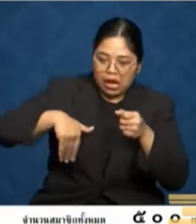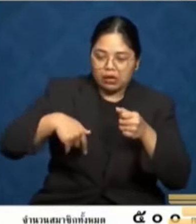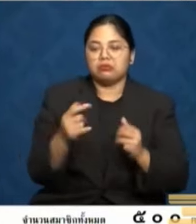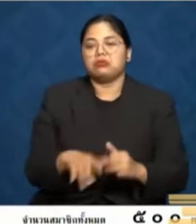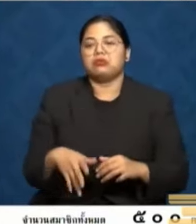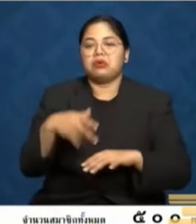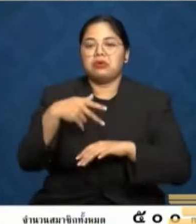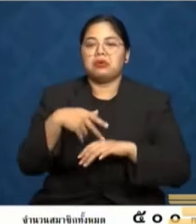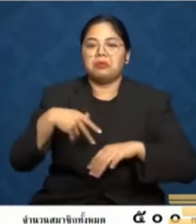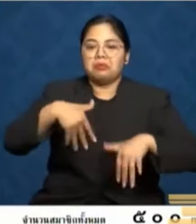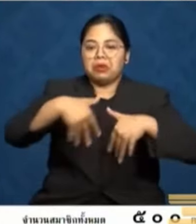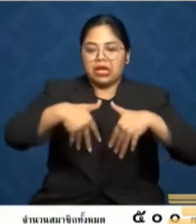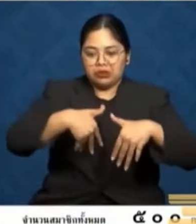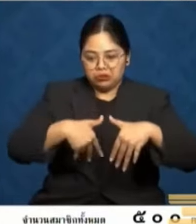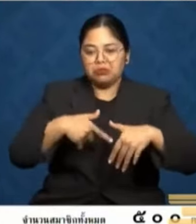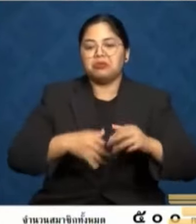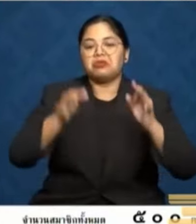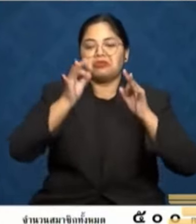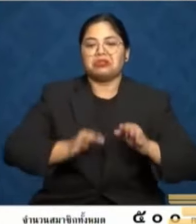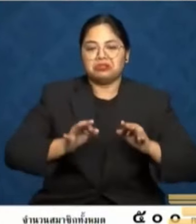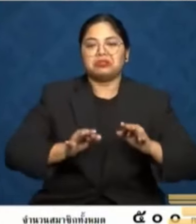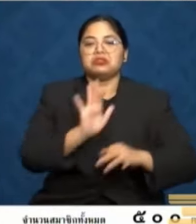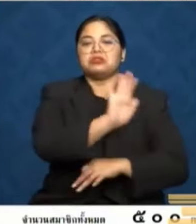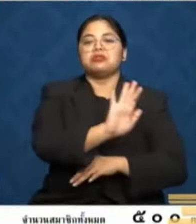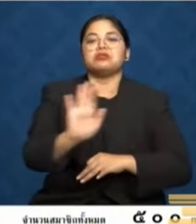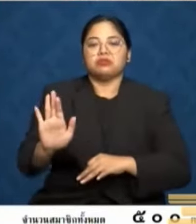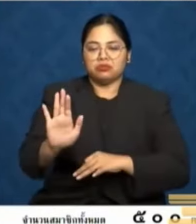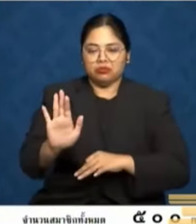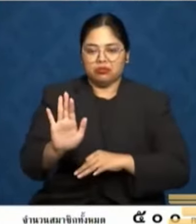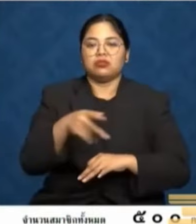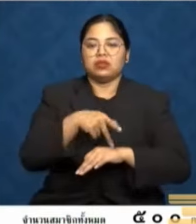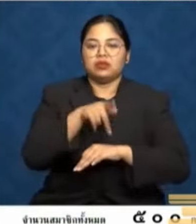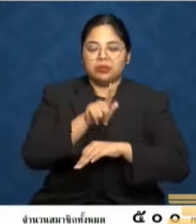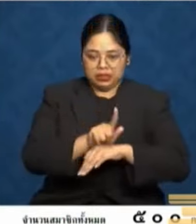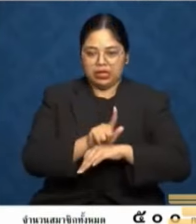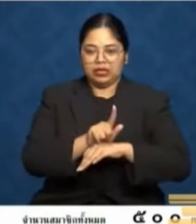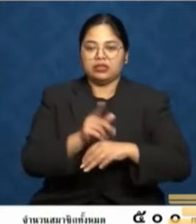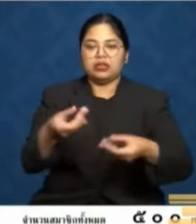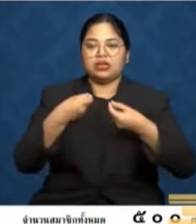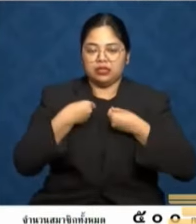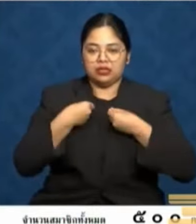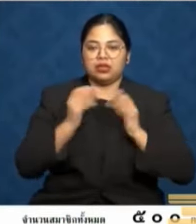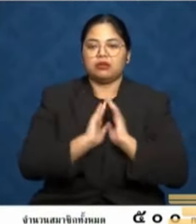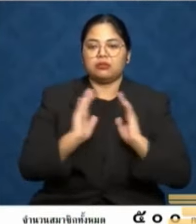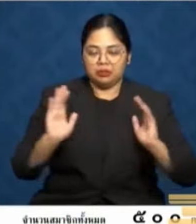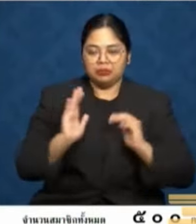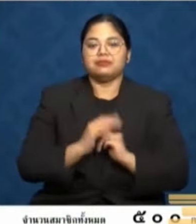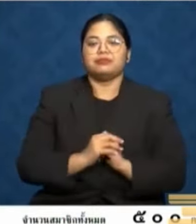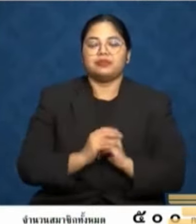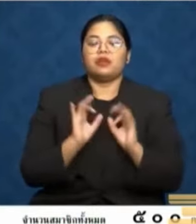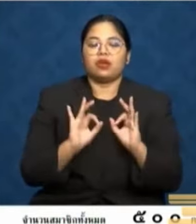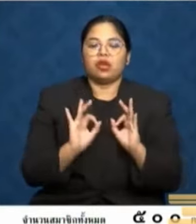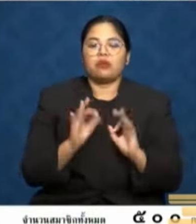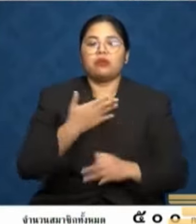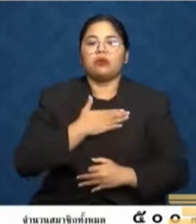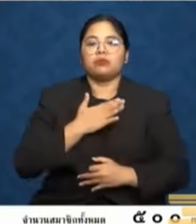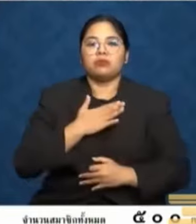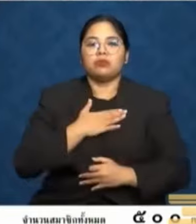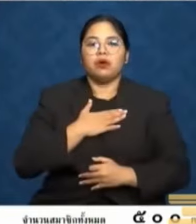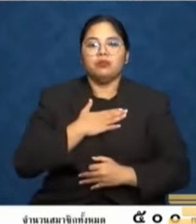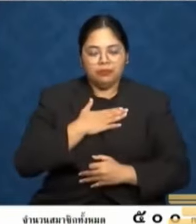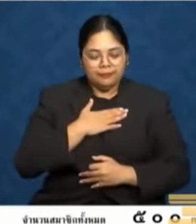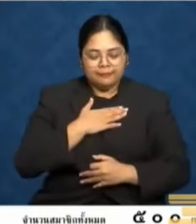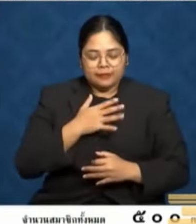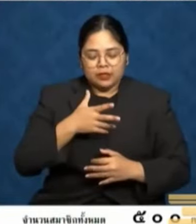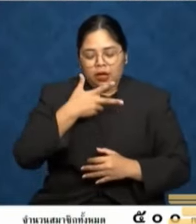คนตัดสินนะครับท่านประธานได้กรุณาควบคุมตามเวลาที่ท่านประธานได้ให้ด้วยครับขอบพระคุณครับไม่เป็นปัญหาครับท่านประธานครับนี่แหละครับพวกผมหวานก็ต้อง